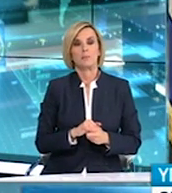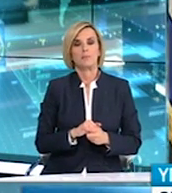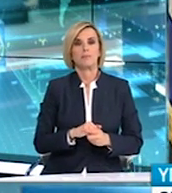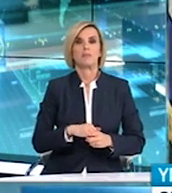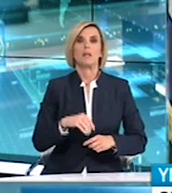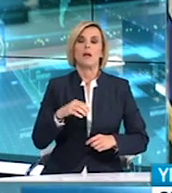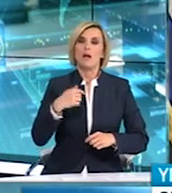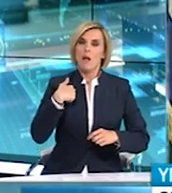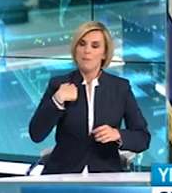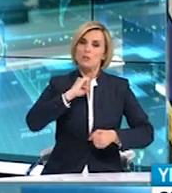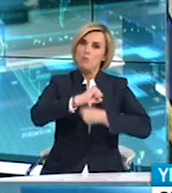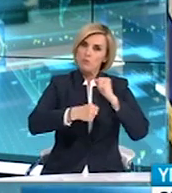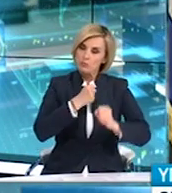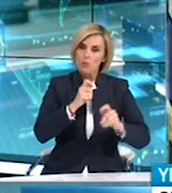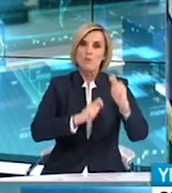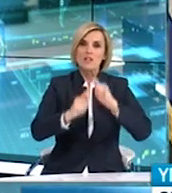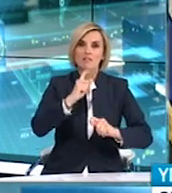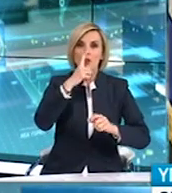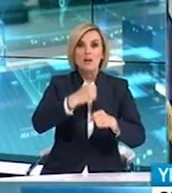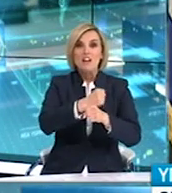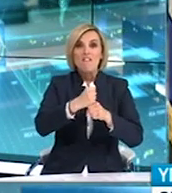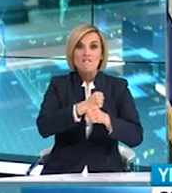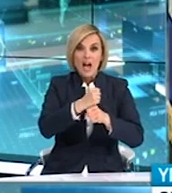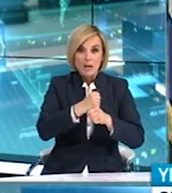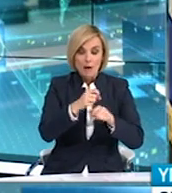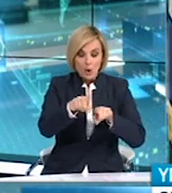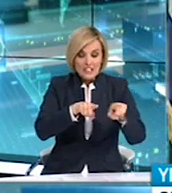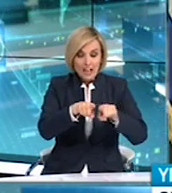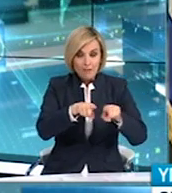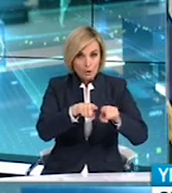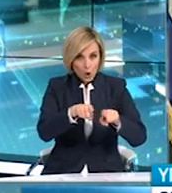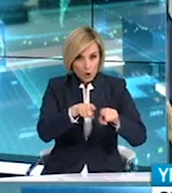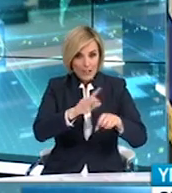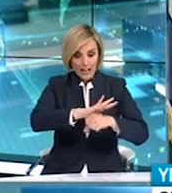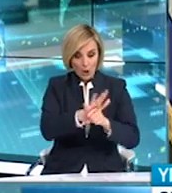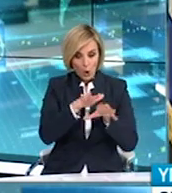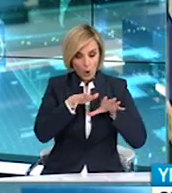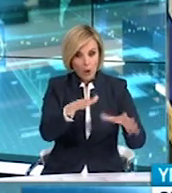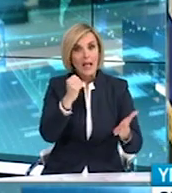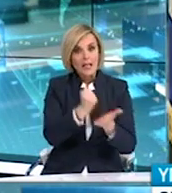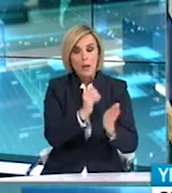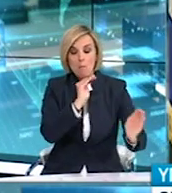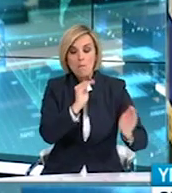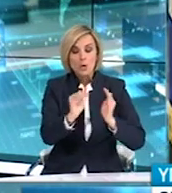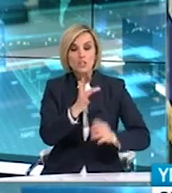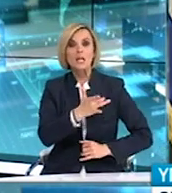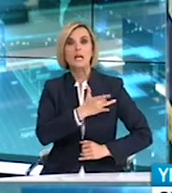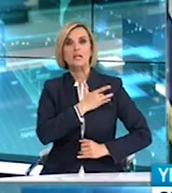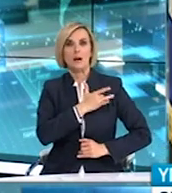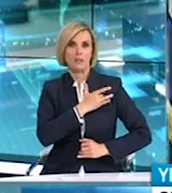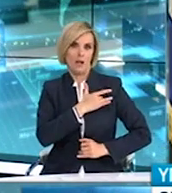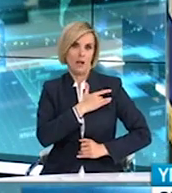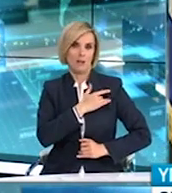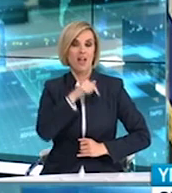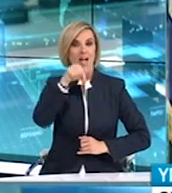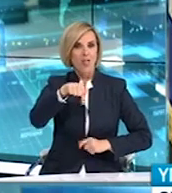για την καρδιά και γι' αυτό θα το δώσουμε στα πλαίσια ενός πολύ καλά οργανωμένου πρωτοκόλλου. Οι καρδιολόγοι μας είναι παγκοσμίου φήμης και